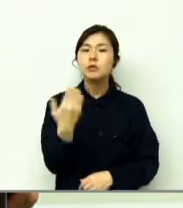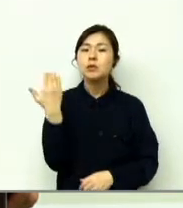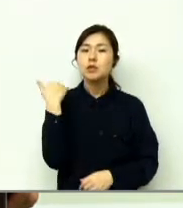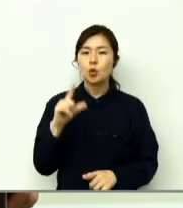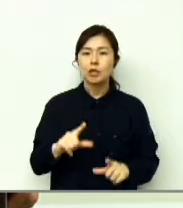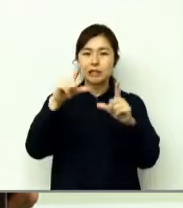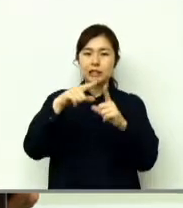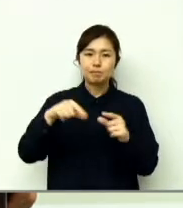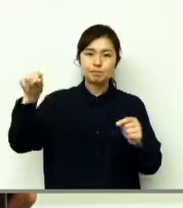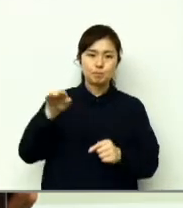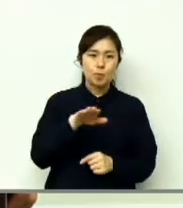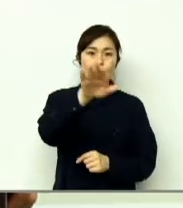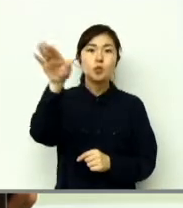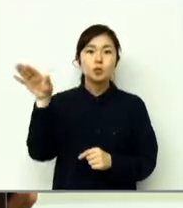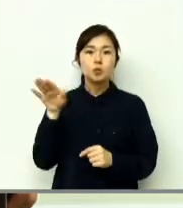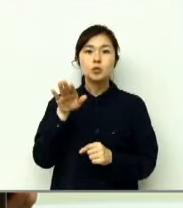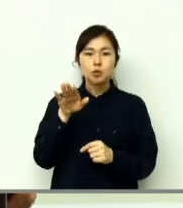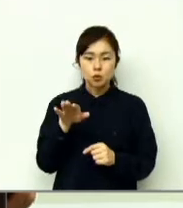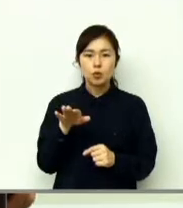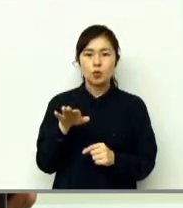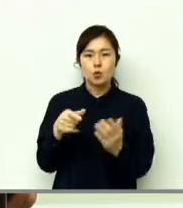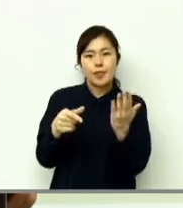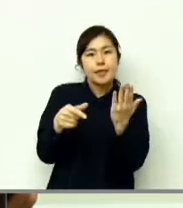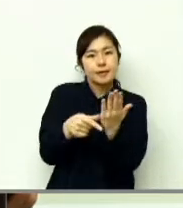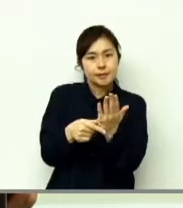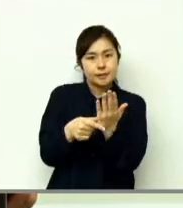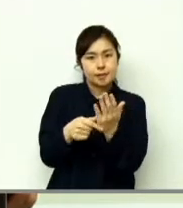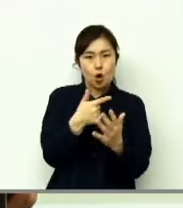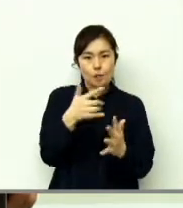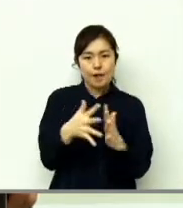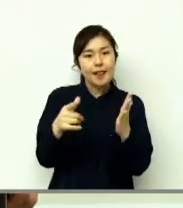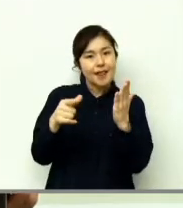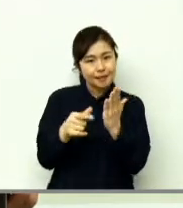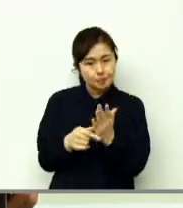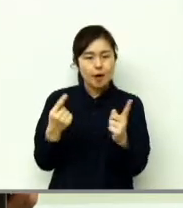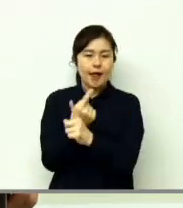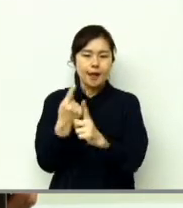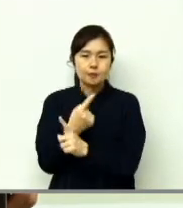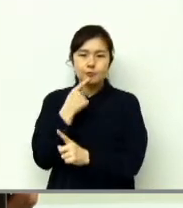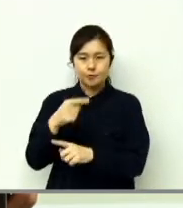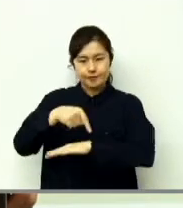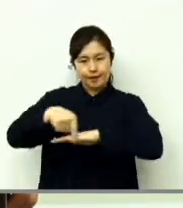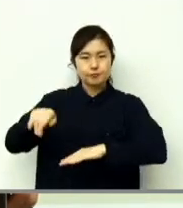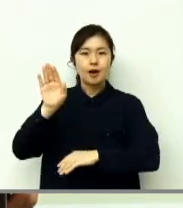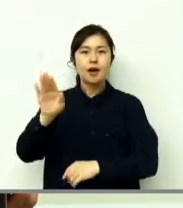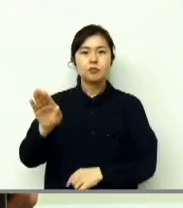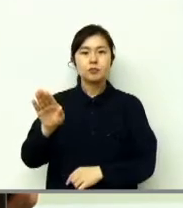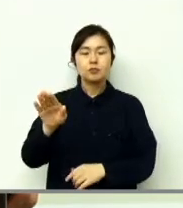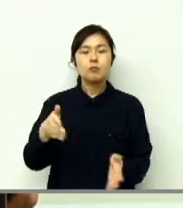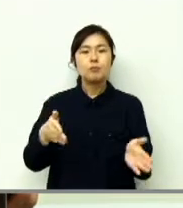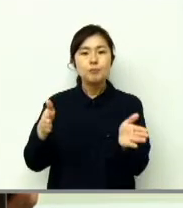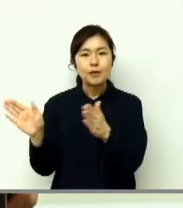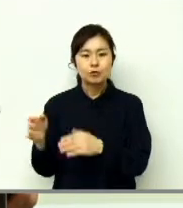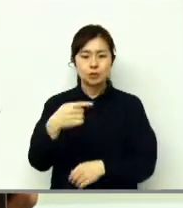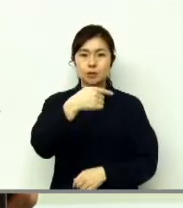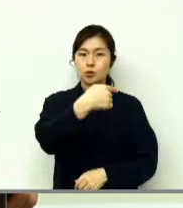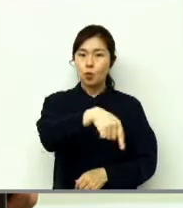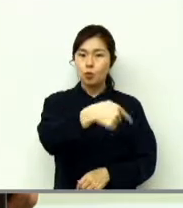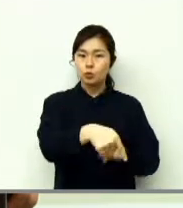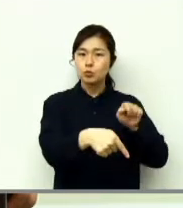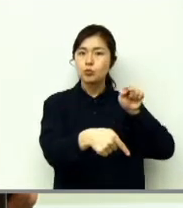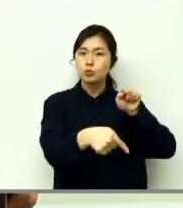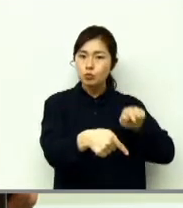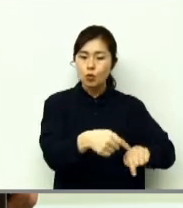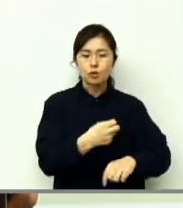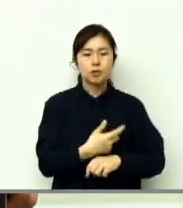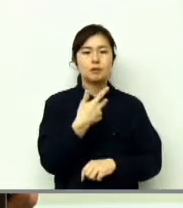で説明をしましたが、それ以外に今回新たに教育というのをですね、さいたま市の成長の大きな柱